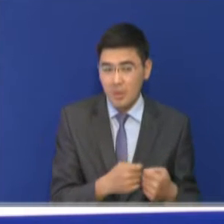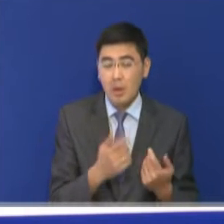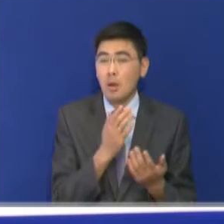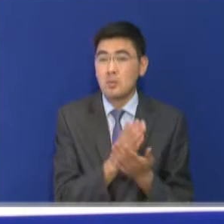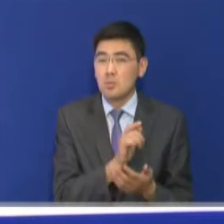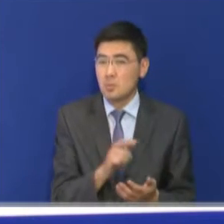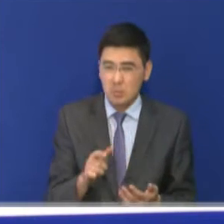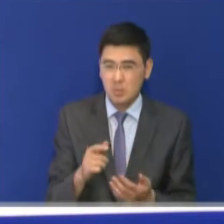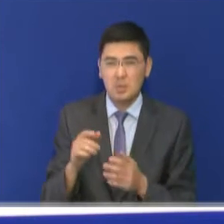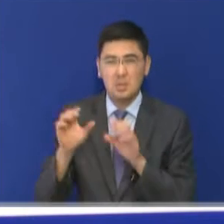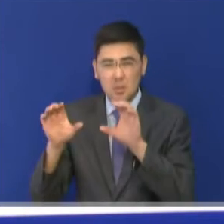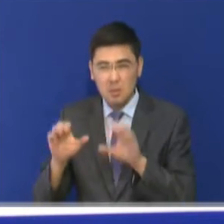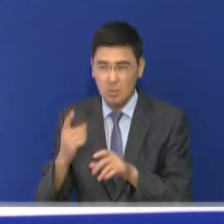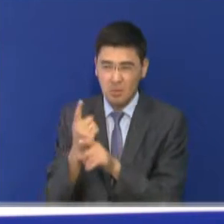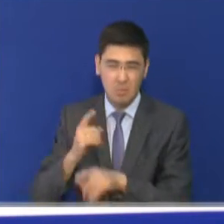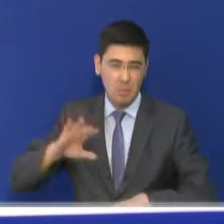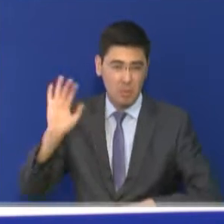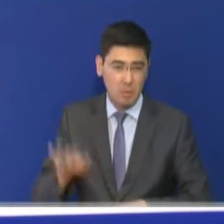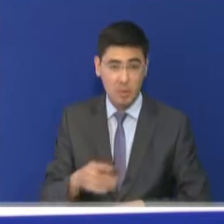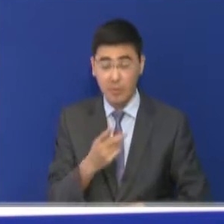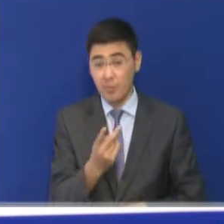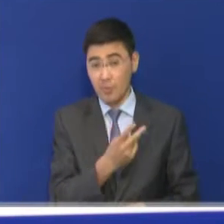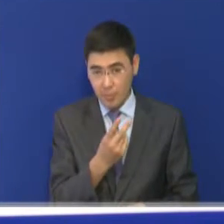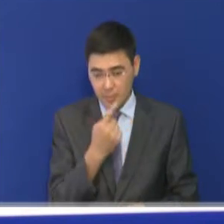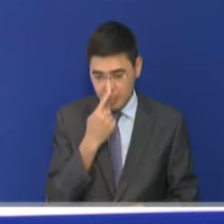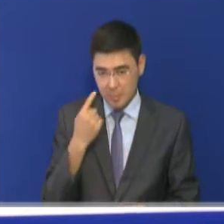жители проигнорировали запреты. Двоих таких нарушителей